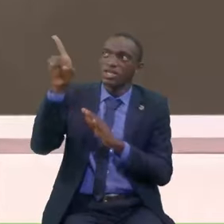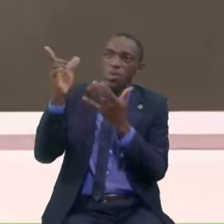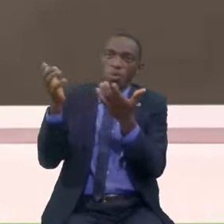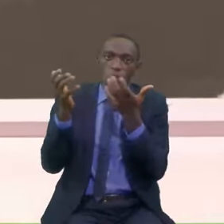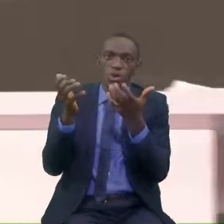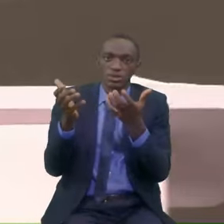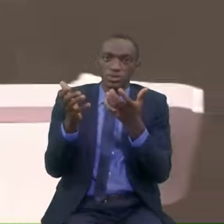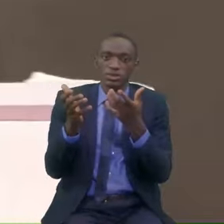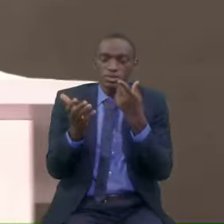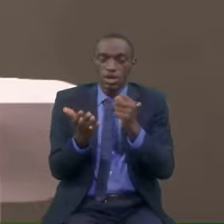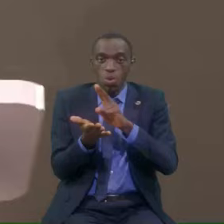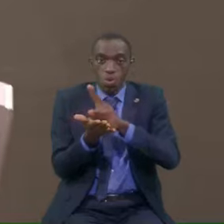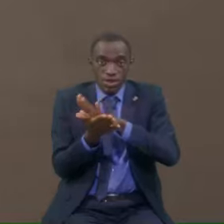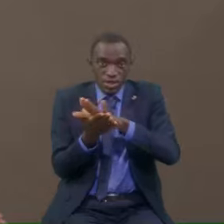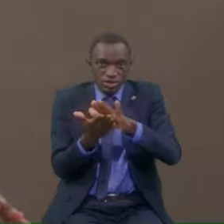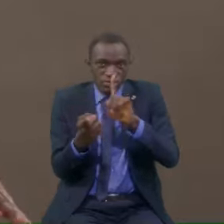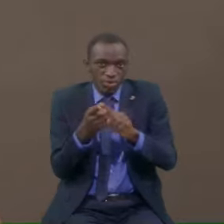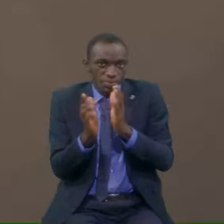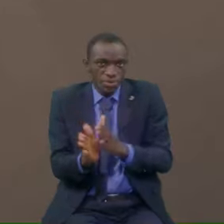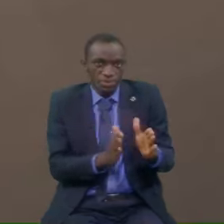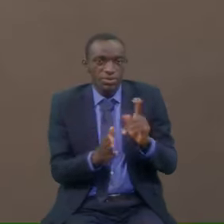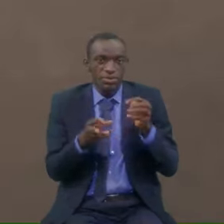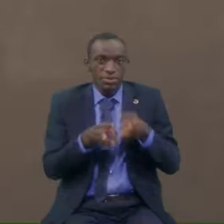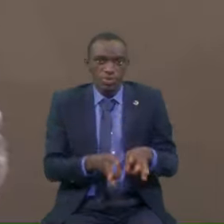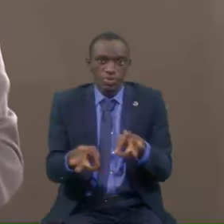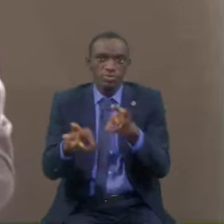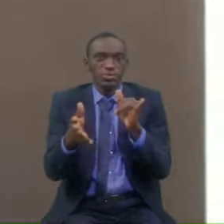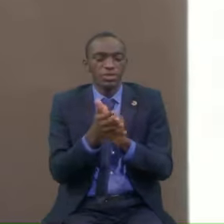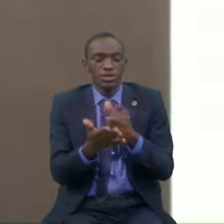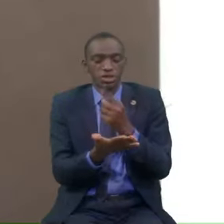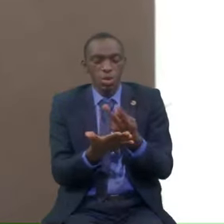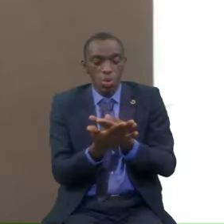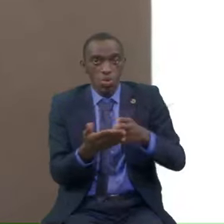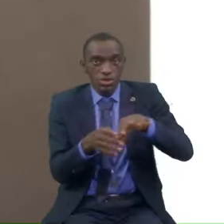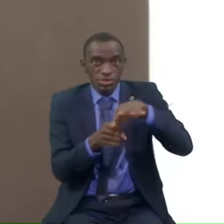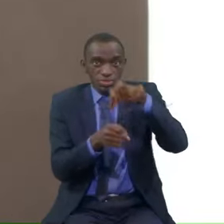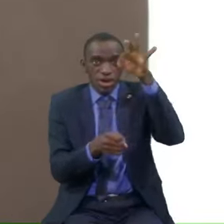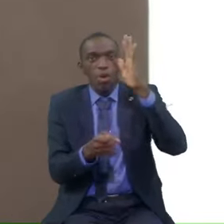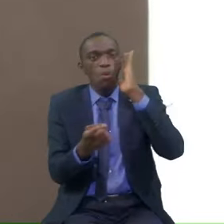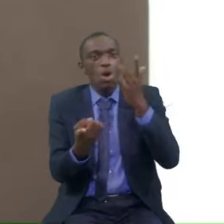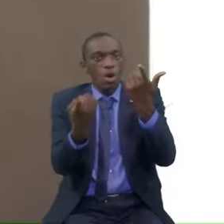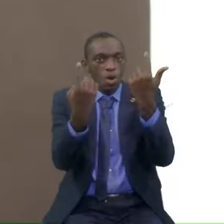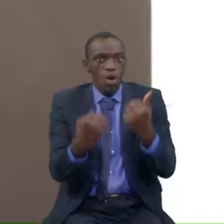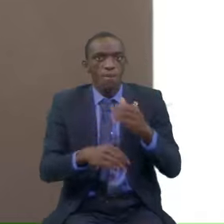il veut que la sainteté prépare le chemin pour que le Saint-Esprit vienne sur nous.